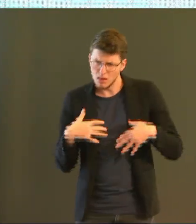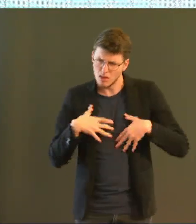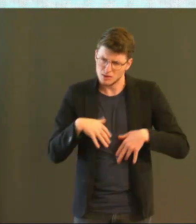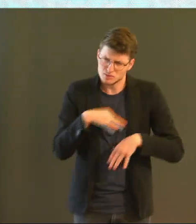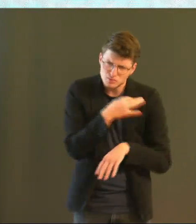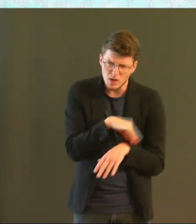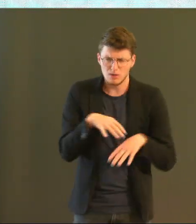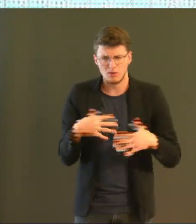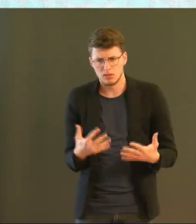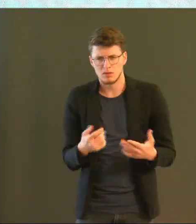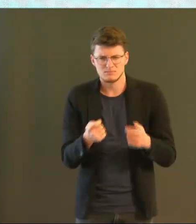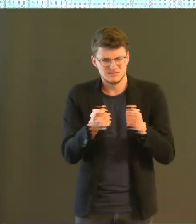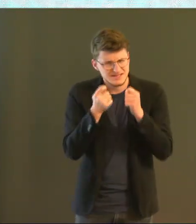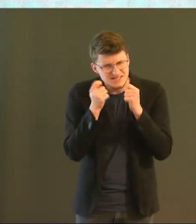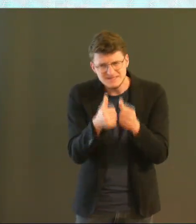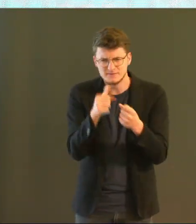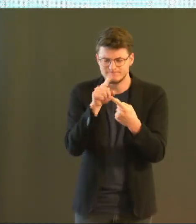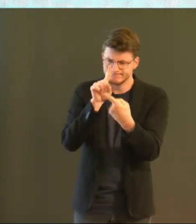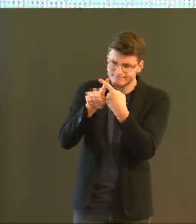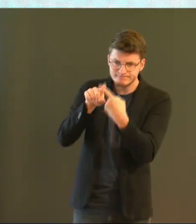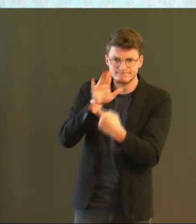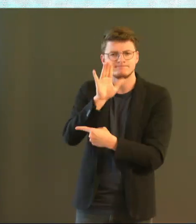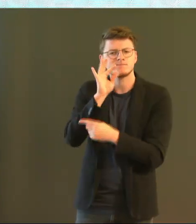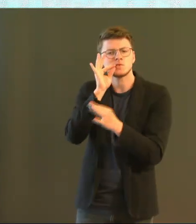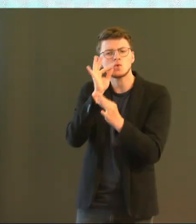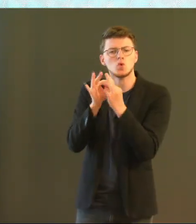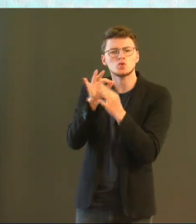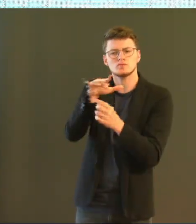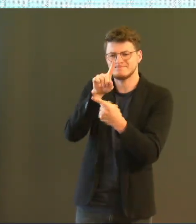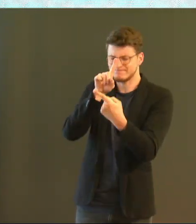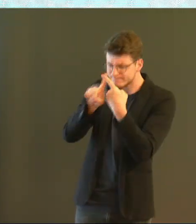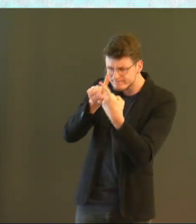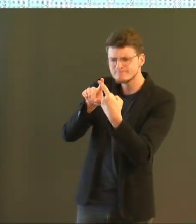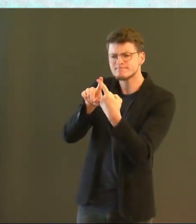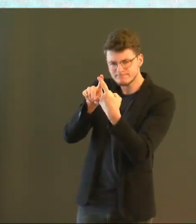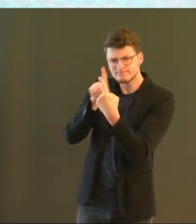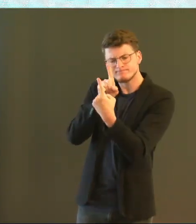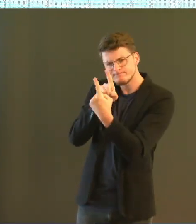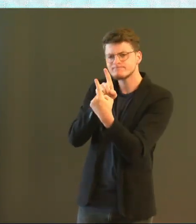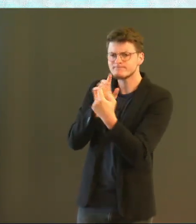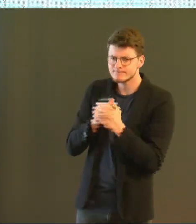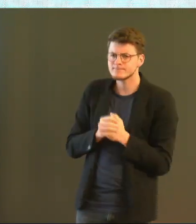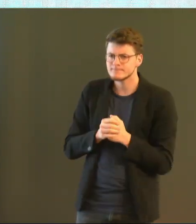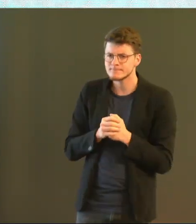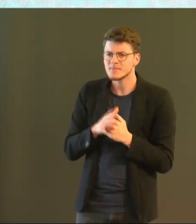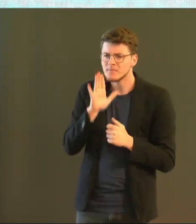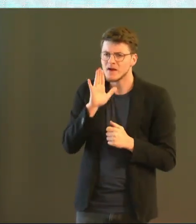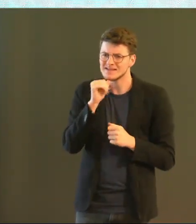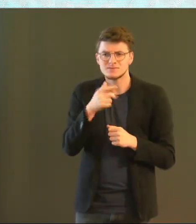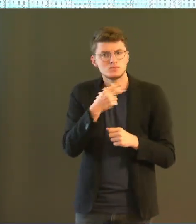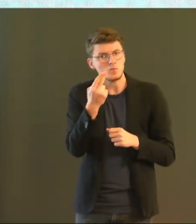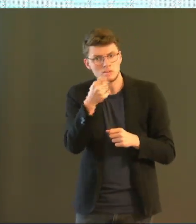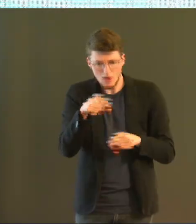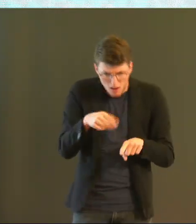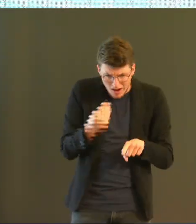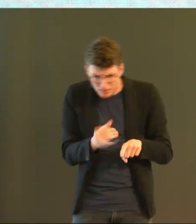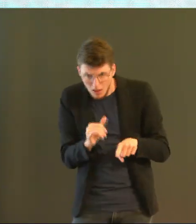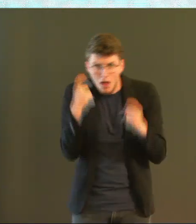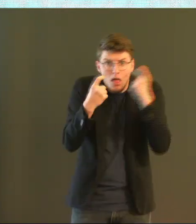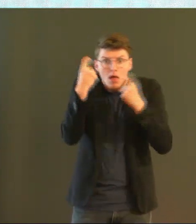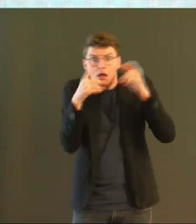fumet du pédiatre on dit imad mardi trouve perdent rien croton russe tête avec un verbe en métropole